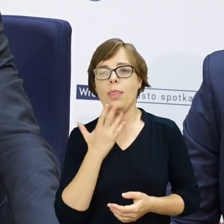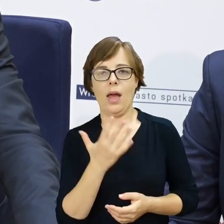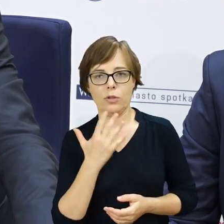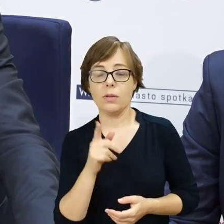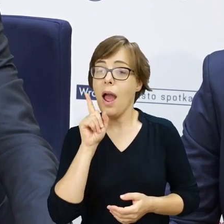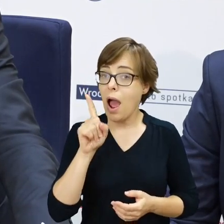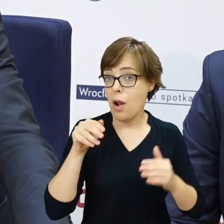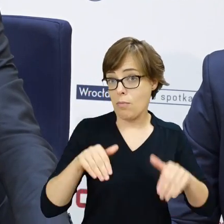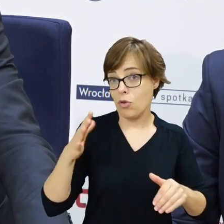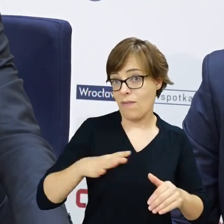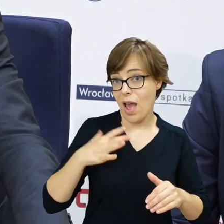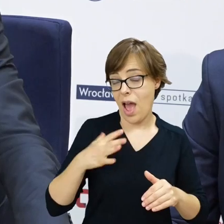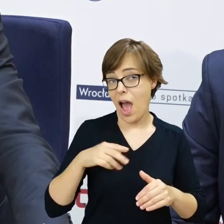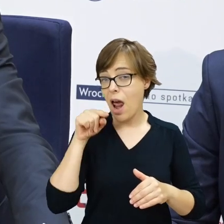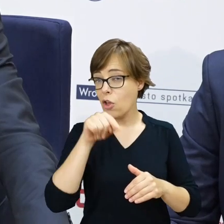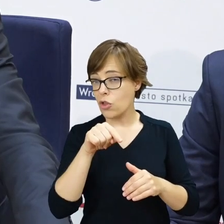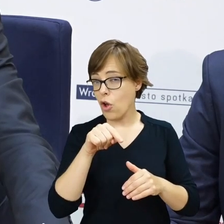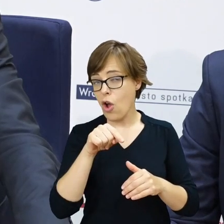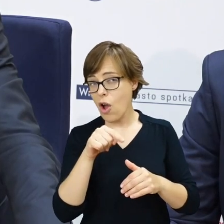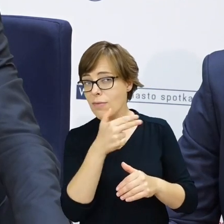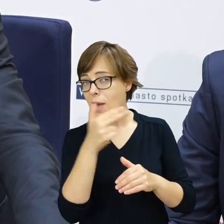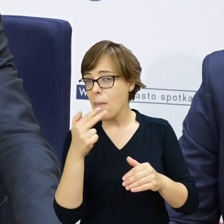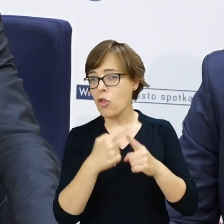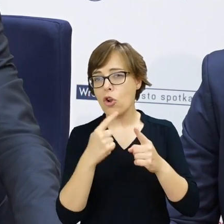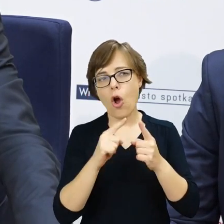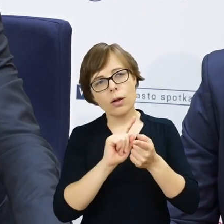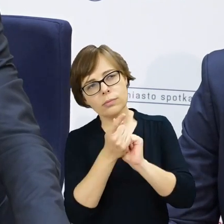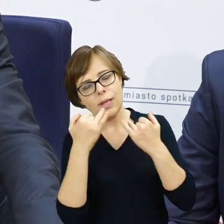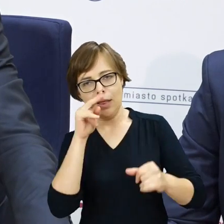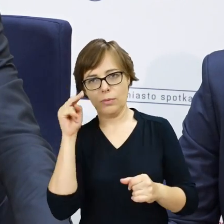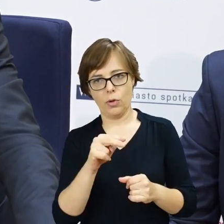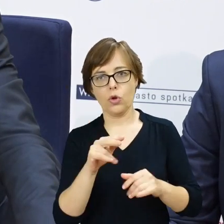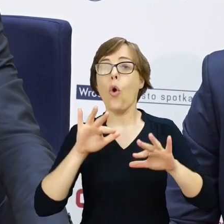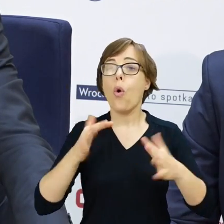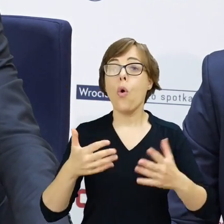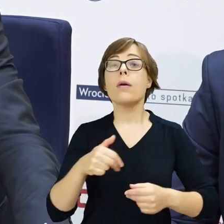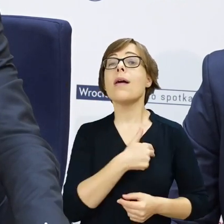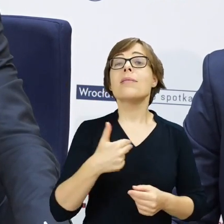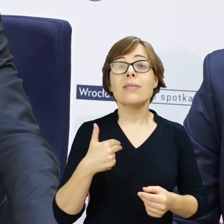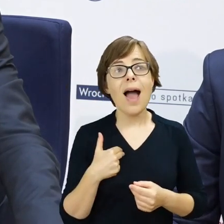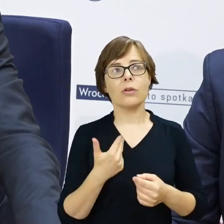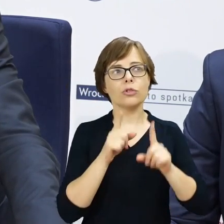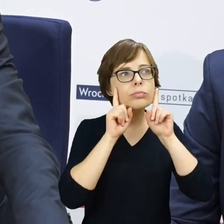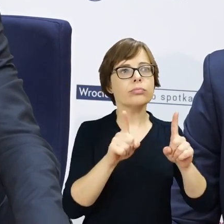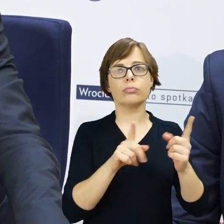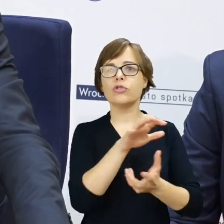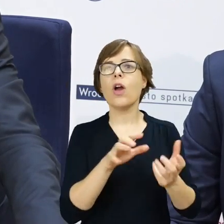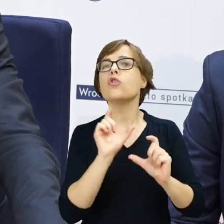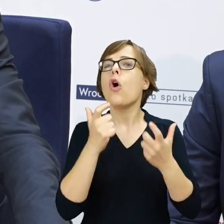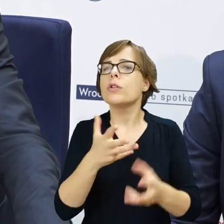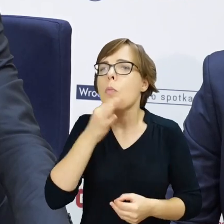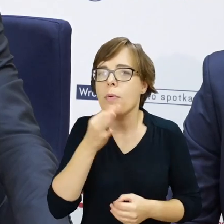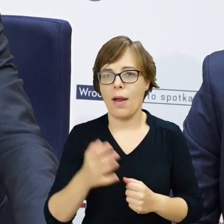może teraz na to zagadnienie konstruktywne. Co chcielibyśmy poprawić w naszej rzeczywistości? Jakie diagnozy, lepsze